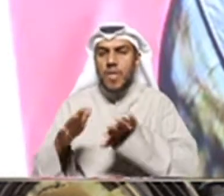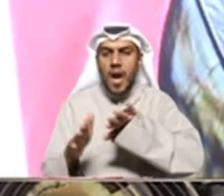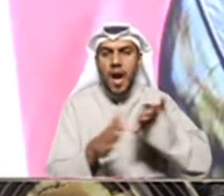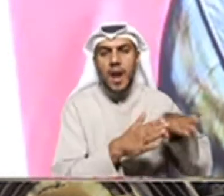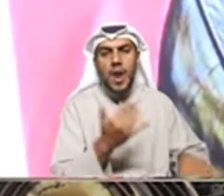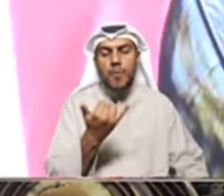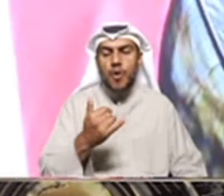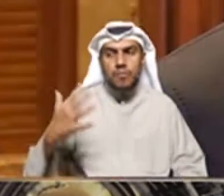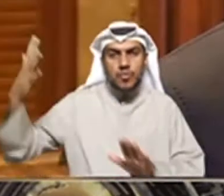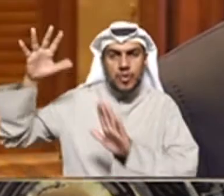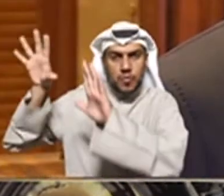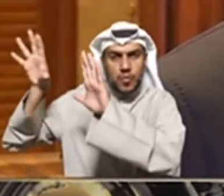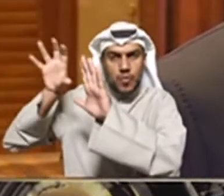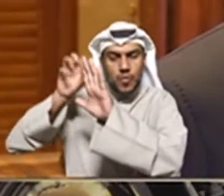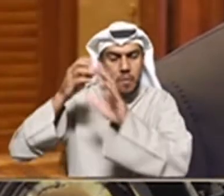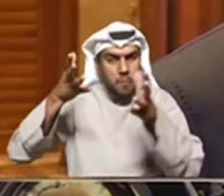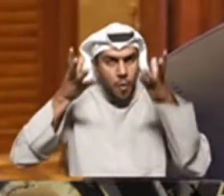للتعاون العلمي بيننا.